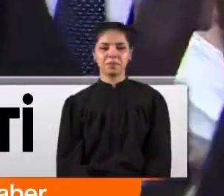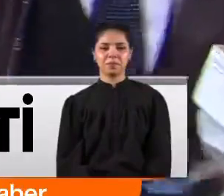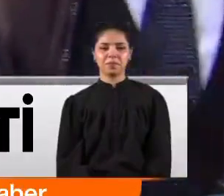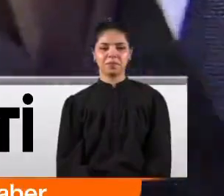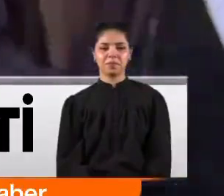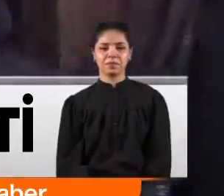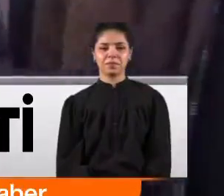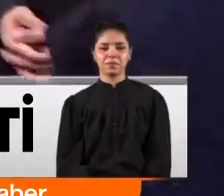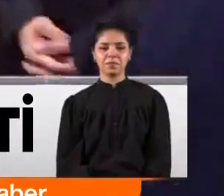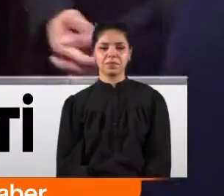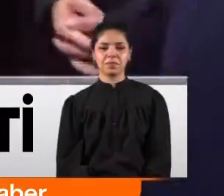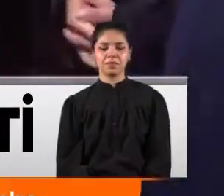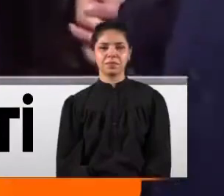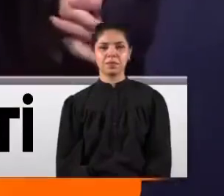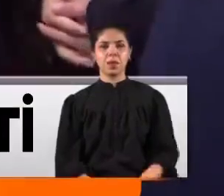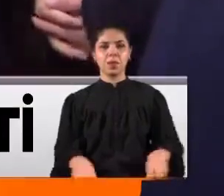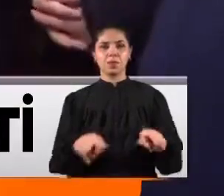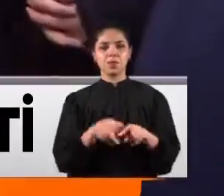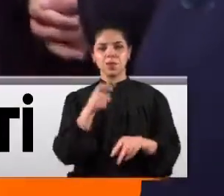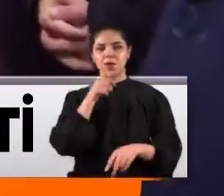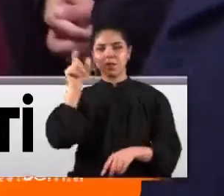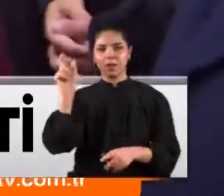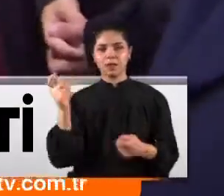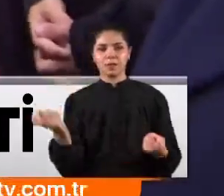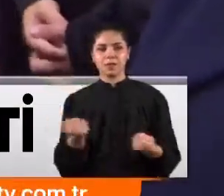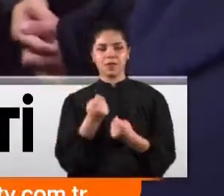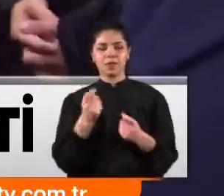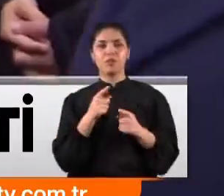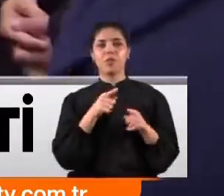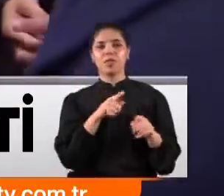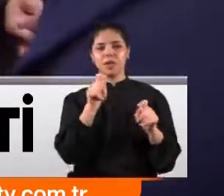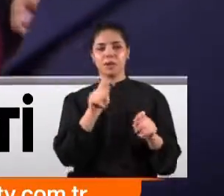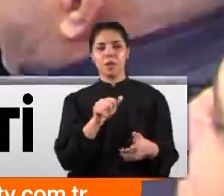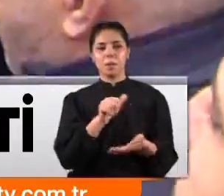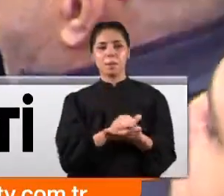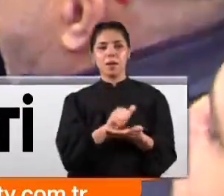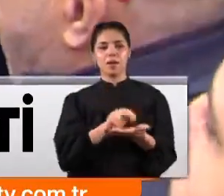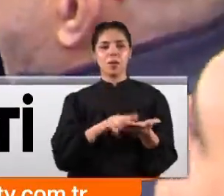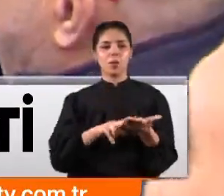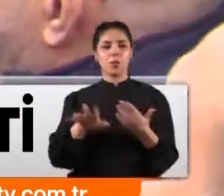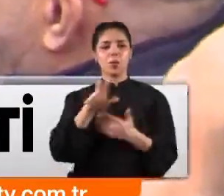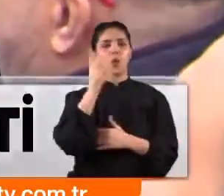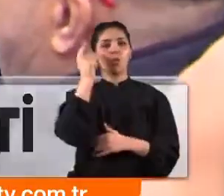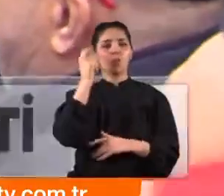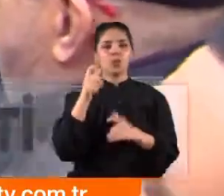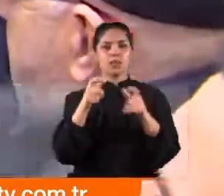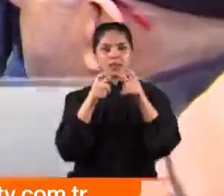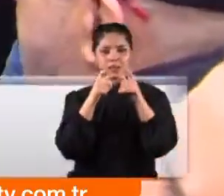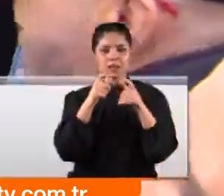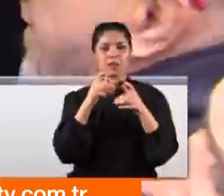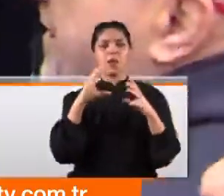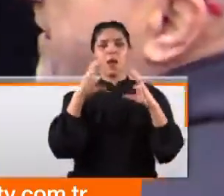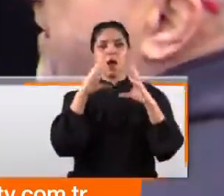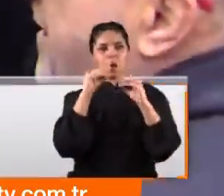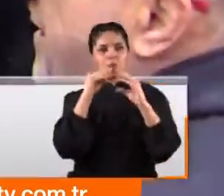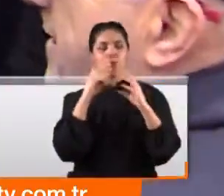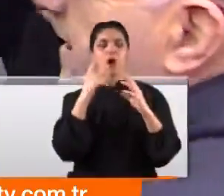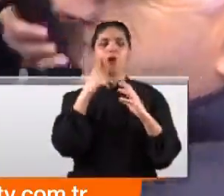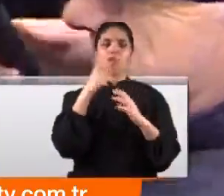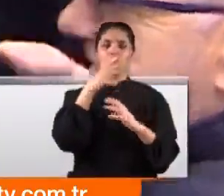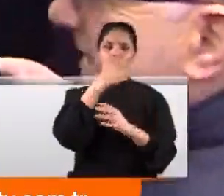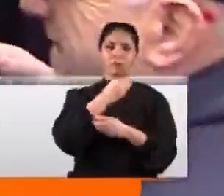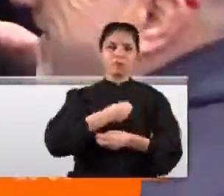Eyvallah. Allah muvaffak etsin. Murat Kurum çalışmalarını takip eden basın mensuplarını da unutmadı. Onlara simit ve ıslak hamburger ikram etti. Aç aç